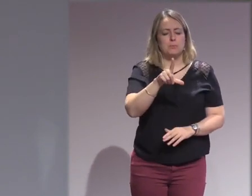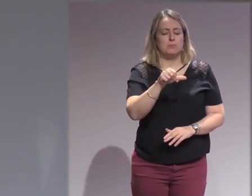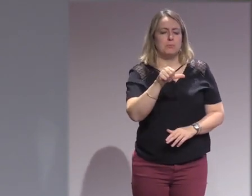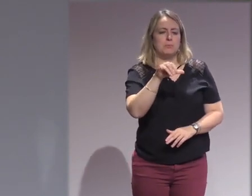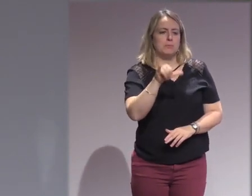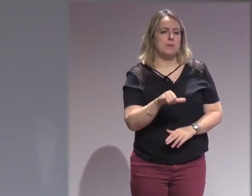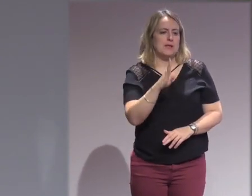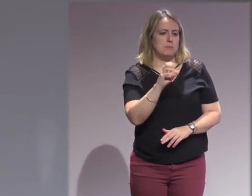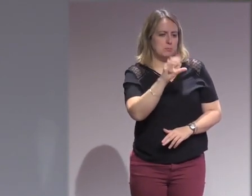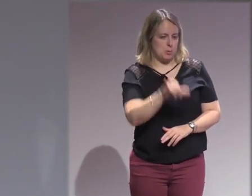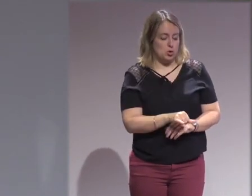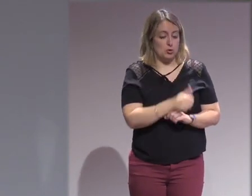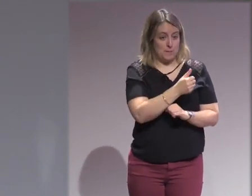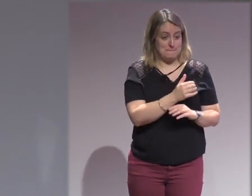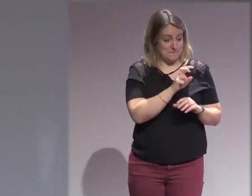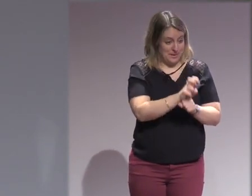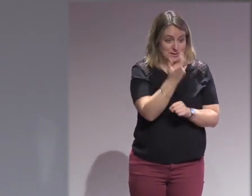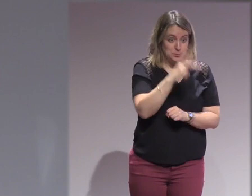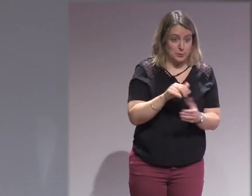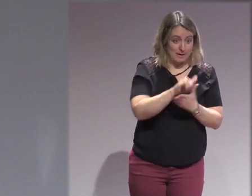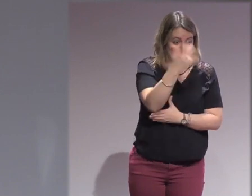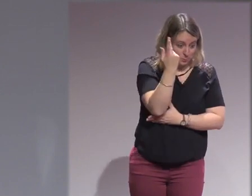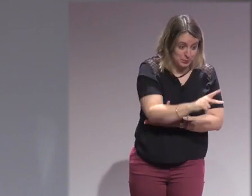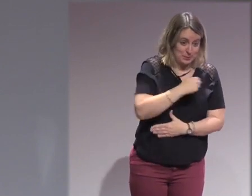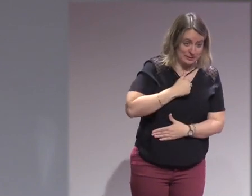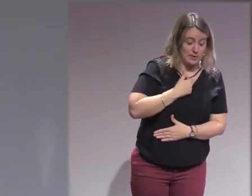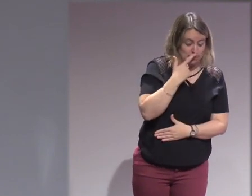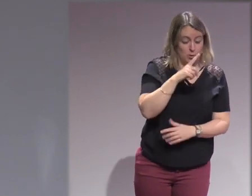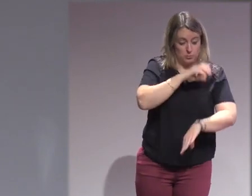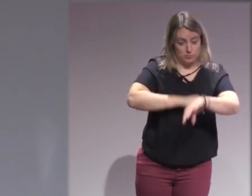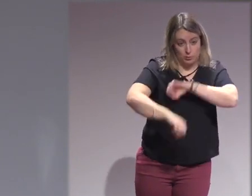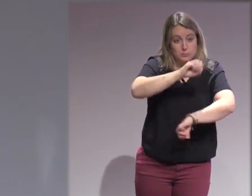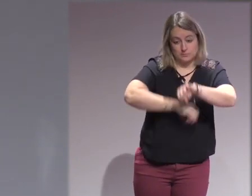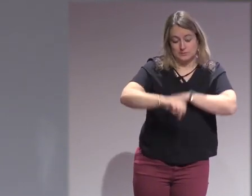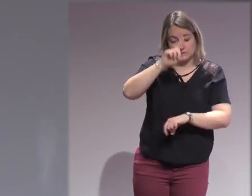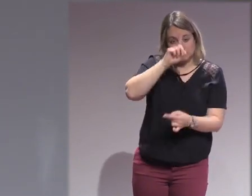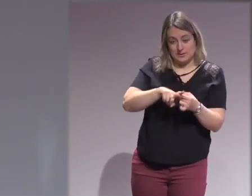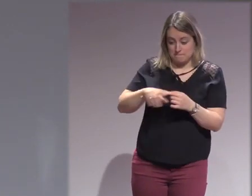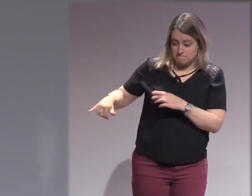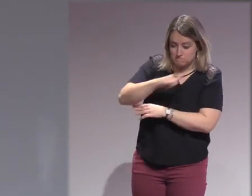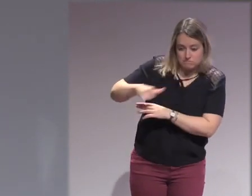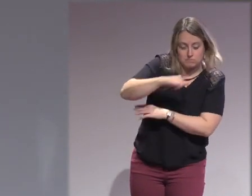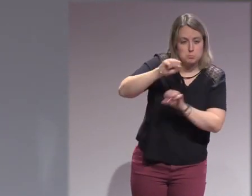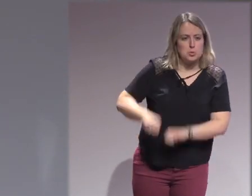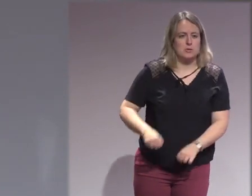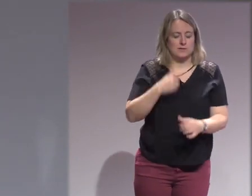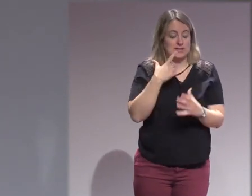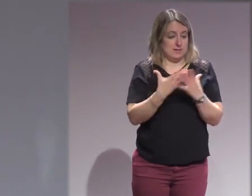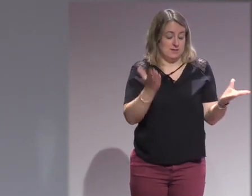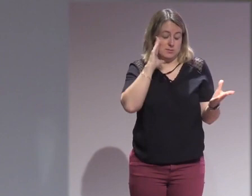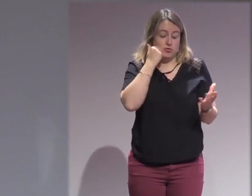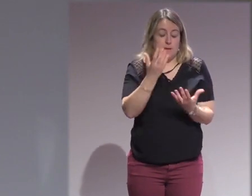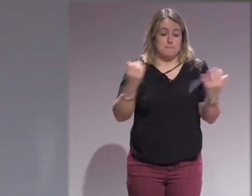jet pour qu'on puisse organiser le pont aérien. Donc c'est en ça aussi que je dis que c'est vraiment une œuvre de propagande, c'est un gros truc dans lequel tout le monde se met,